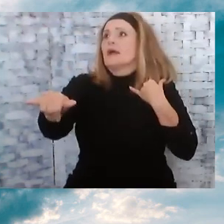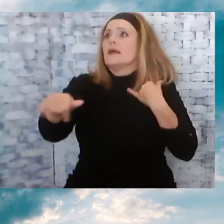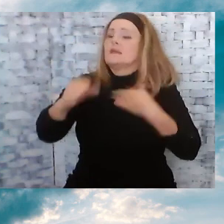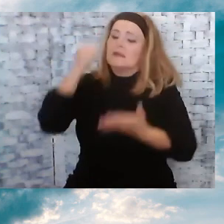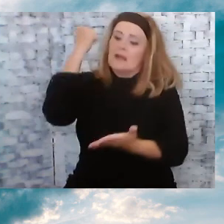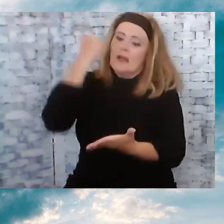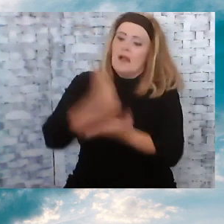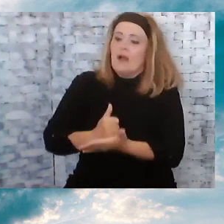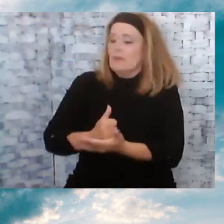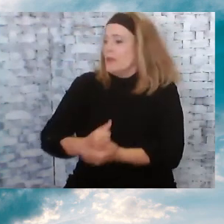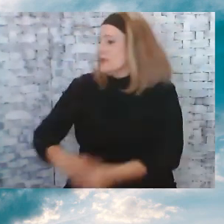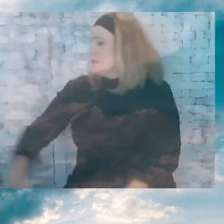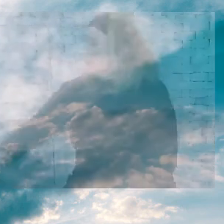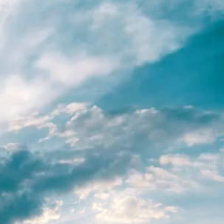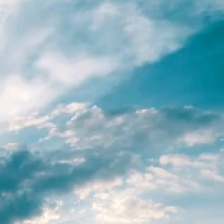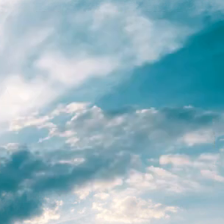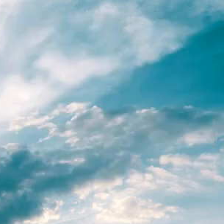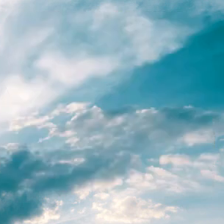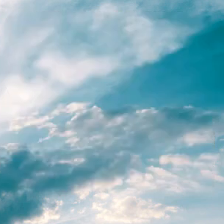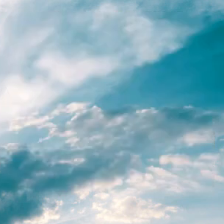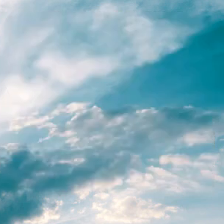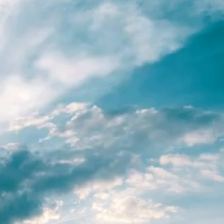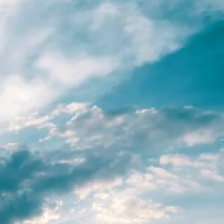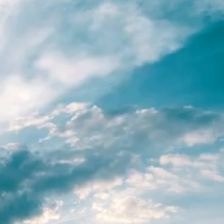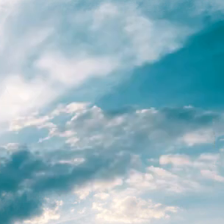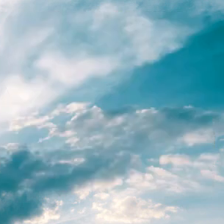ewigheid. Amen.